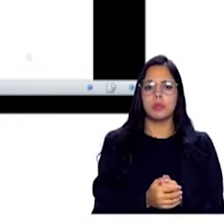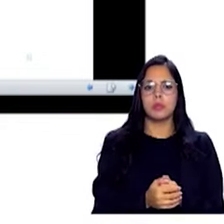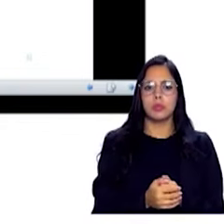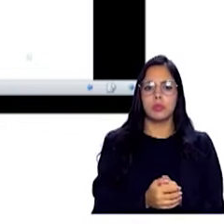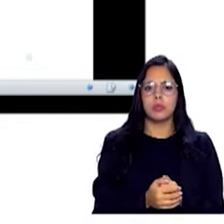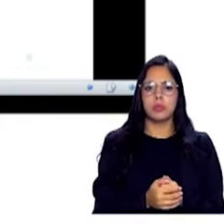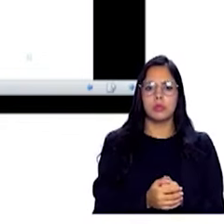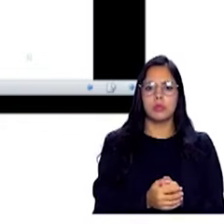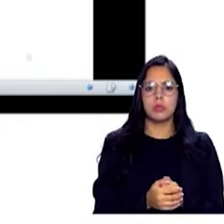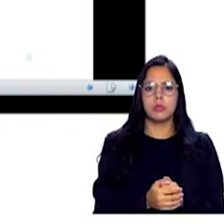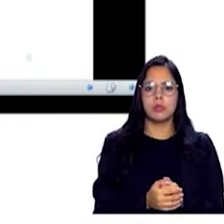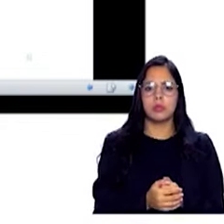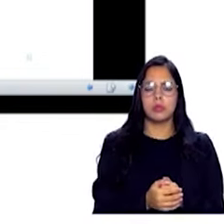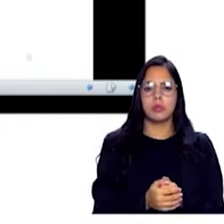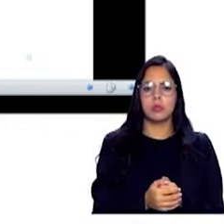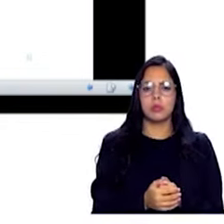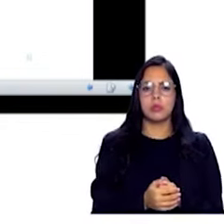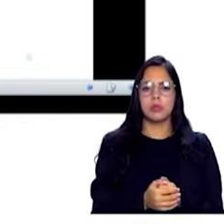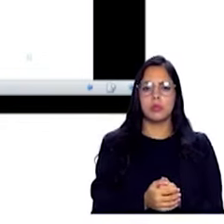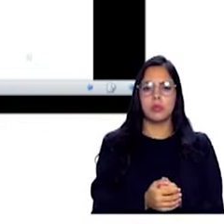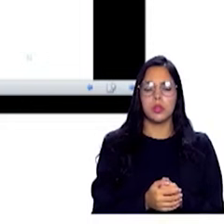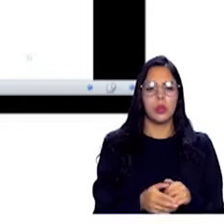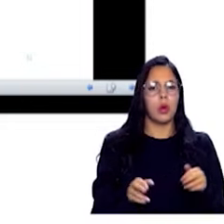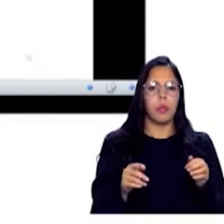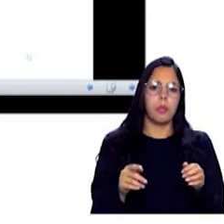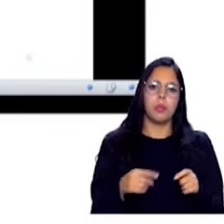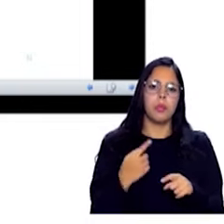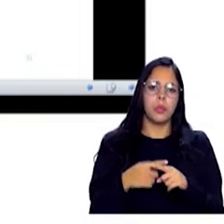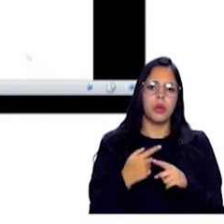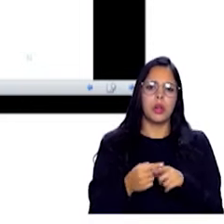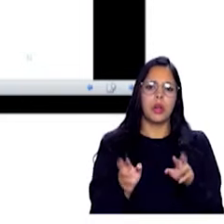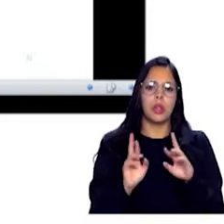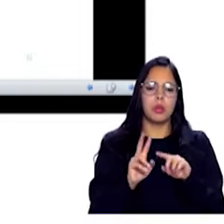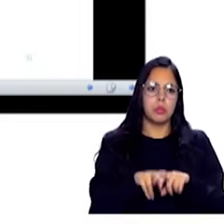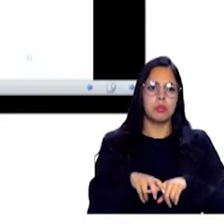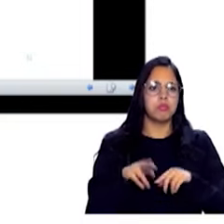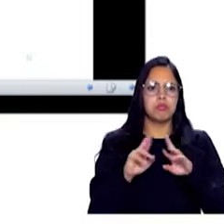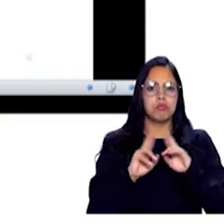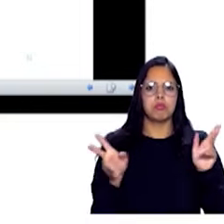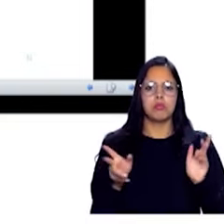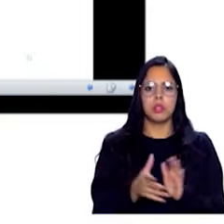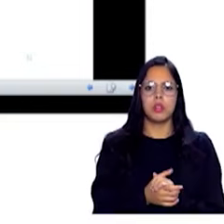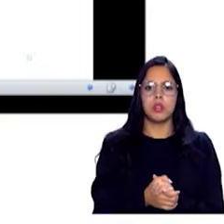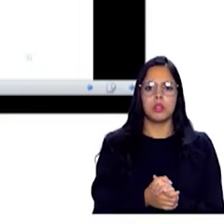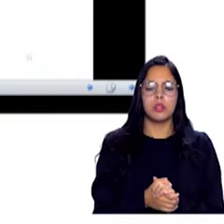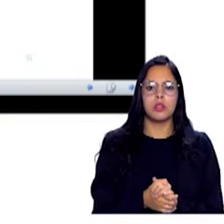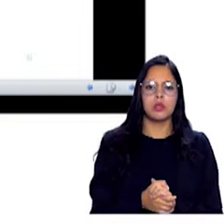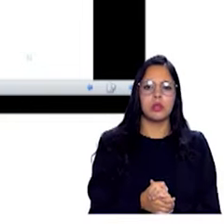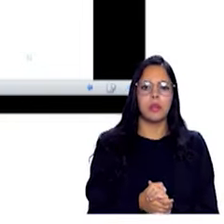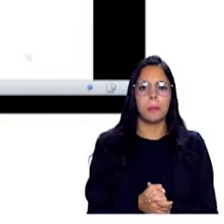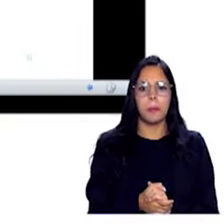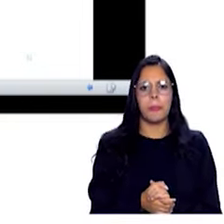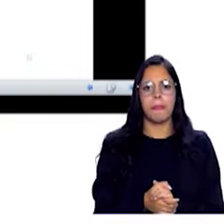Sta accadendo in Italia a livello normativo le funzioni Della corte di cassazione non sono cambiate